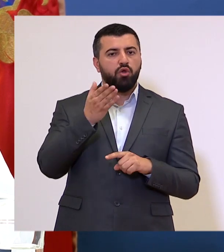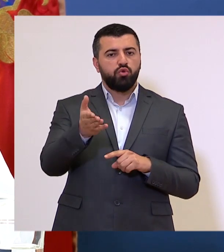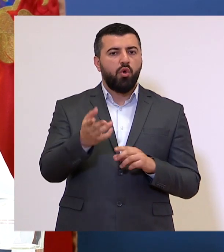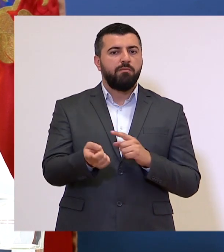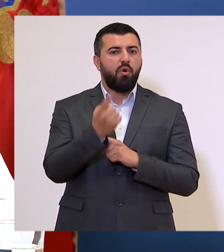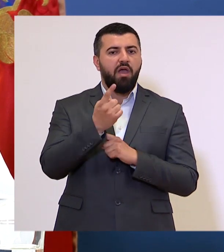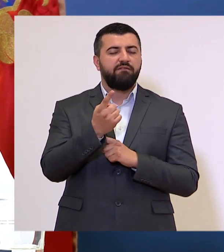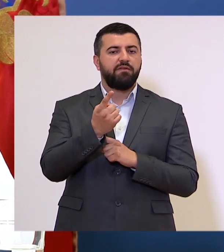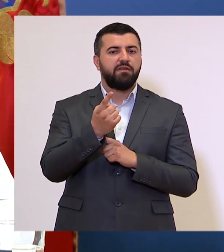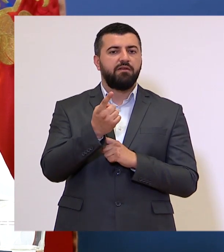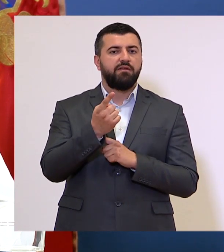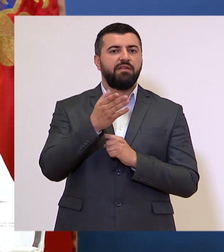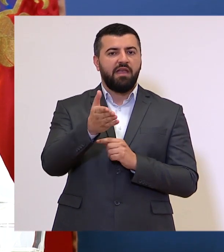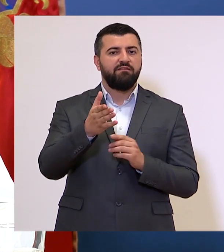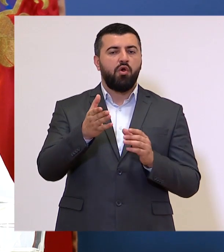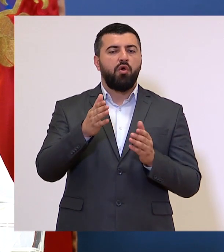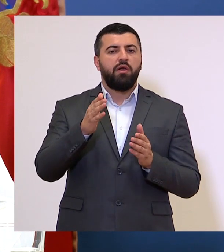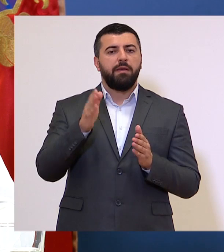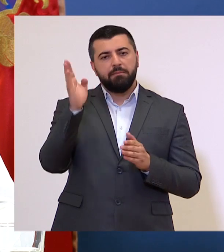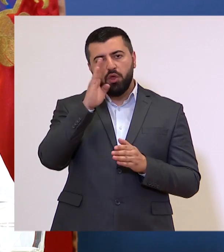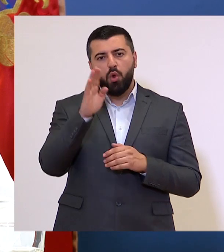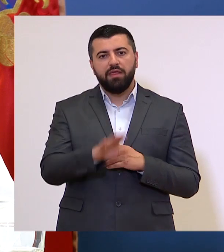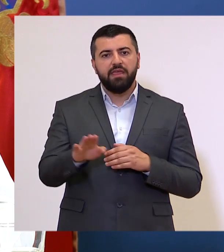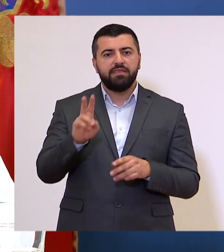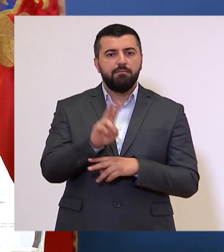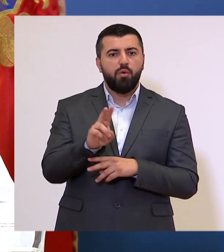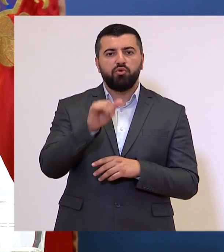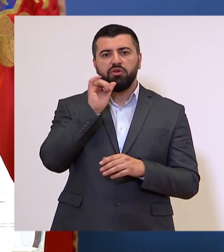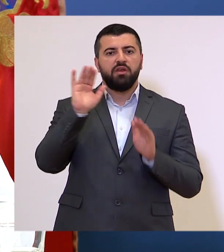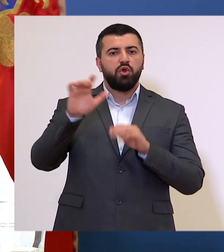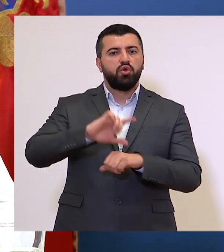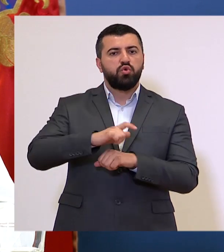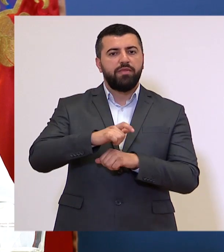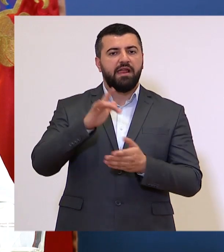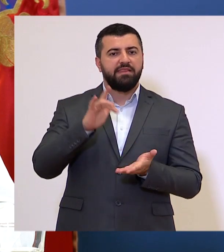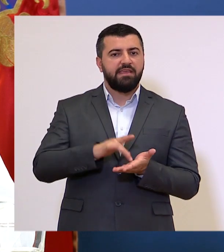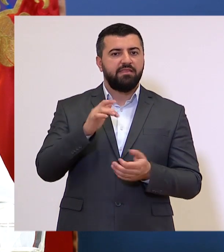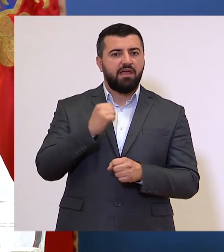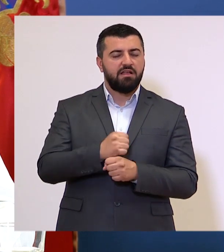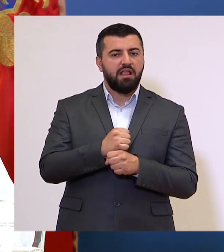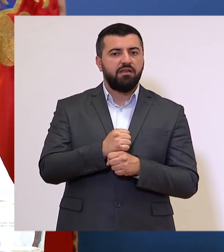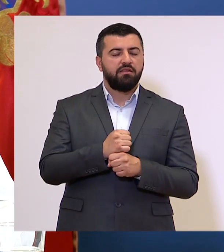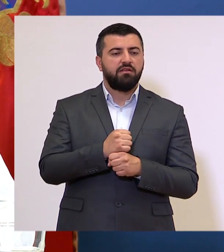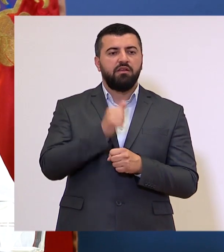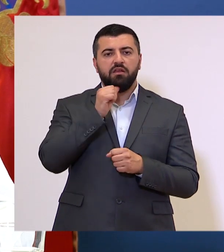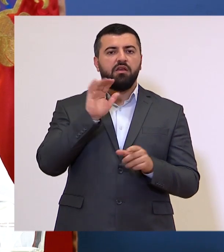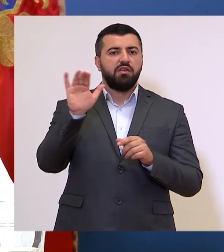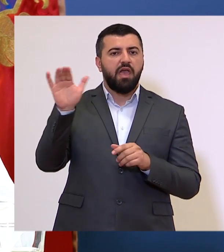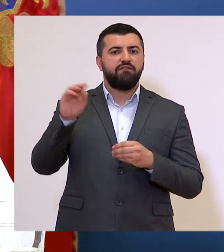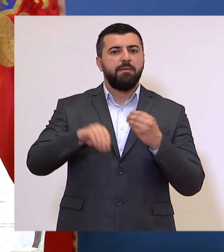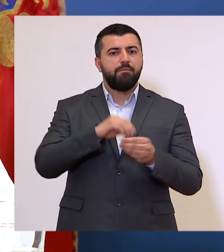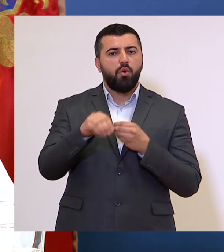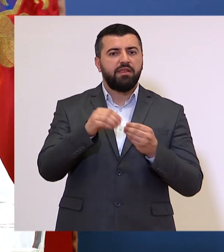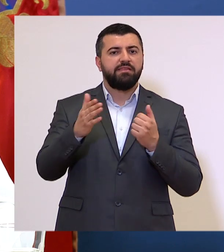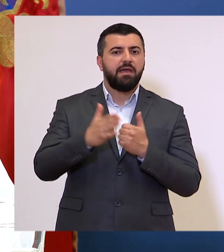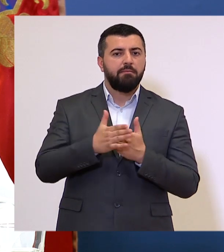tim situacijama se kontaktira klinički psiholog za djecu i kontaktira se centar za socijalni rad. Naravno, kontaktira se i porodica